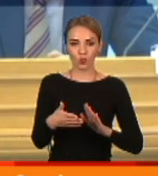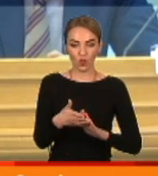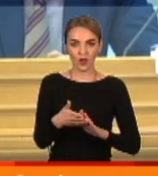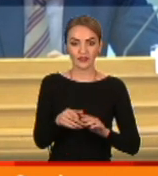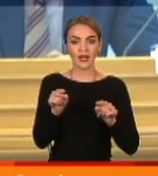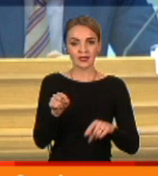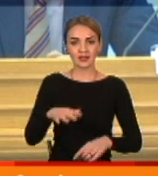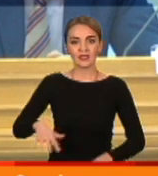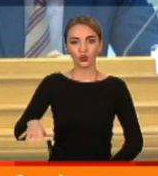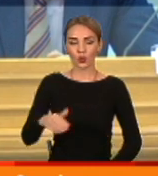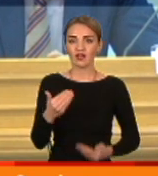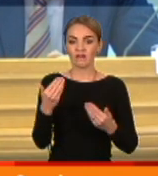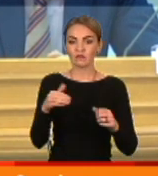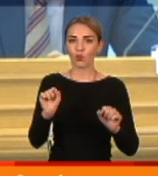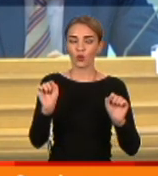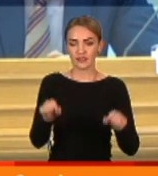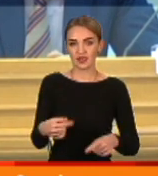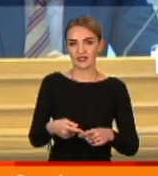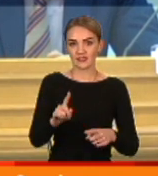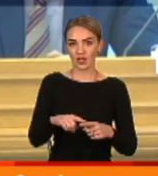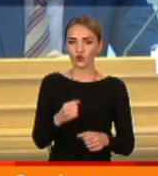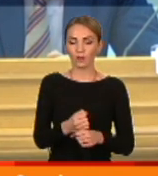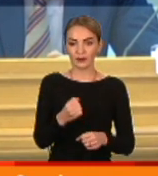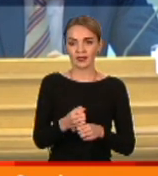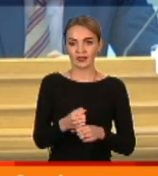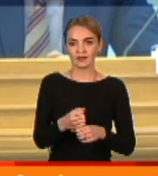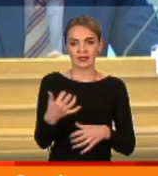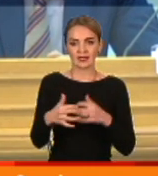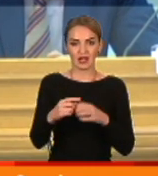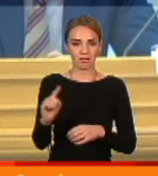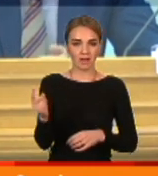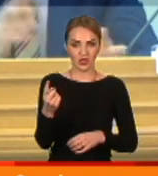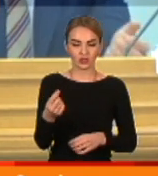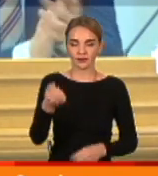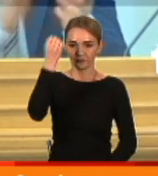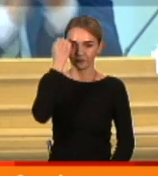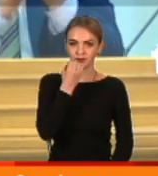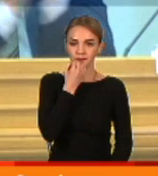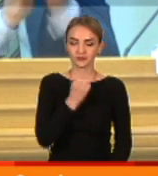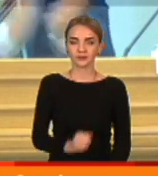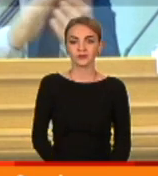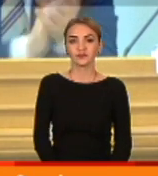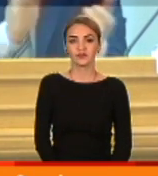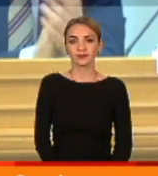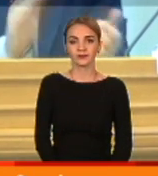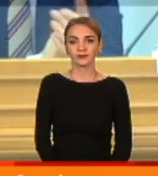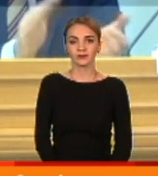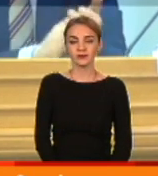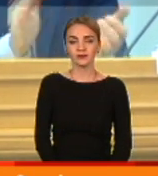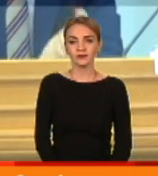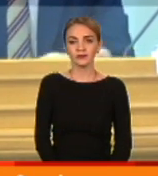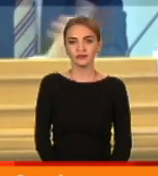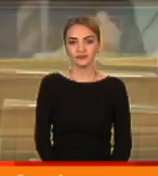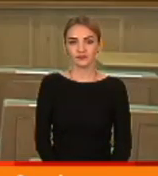тій території ви спромоглися це зробити серед перших. Дуже дякую. Дякую.